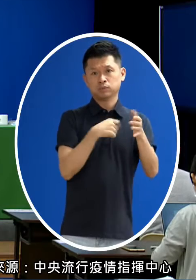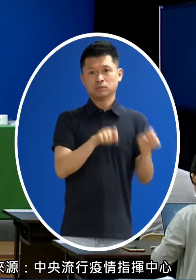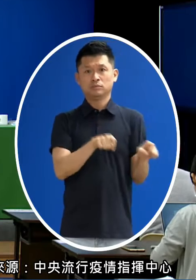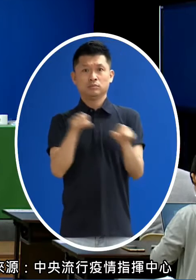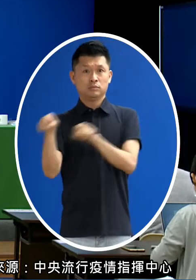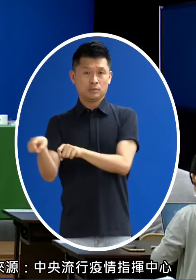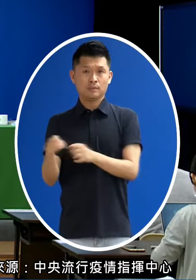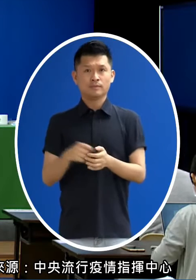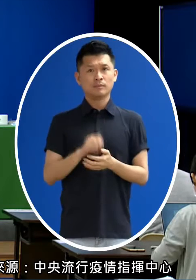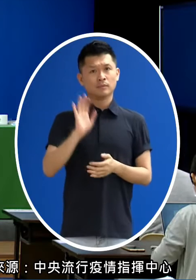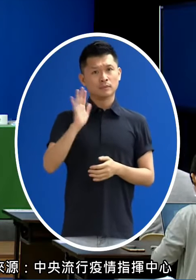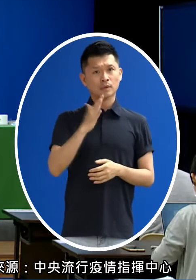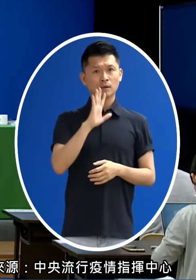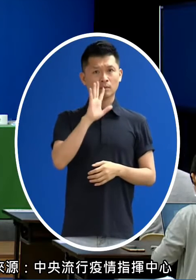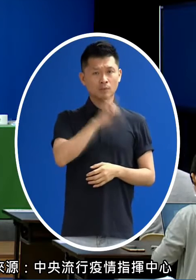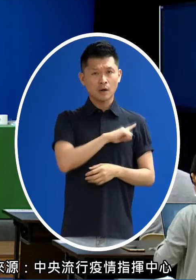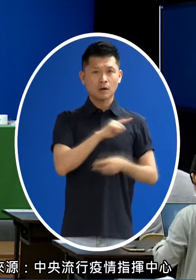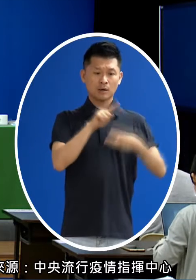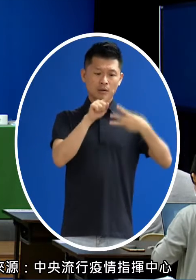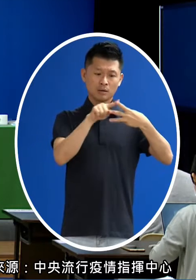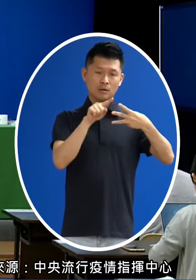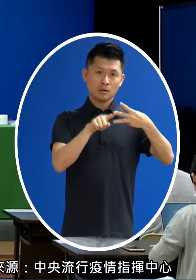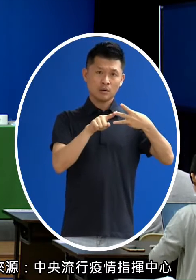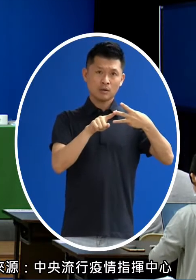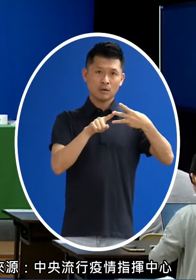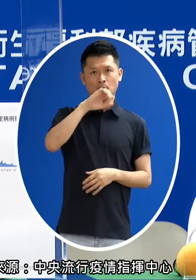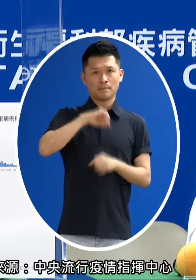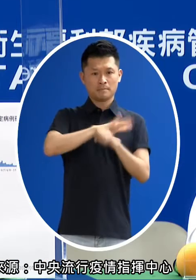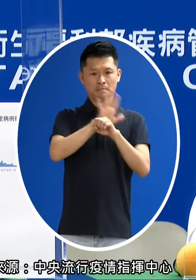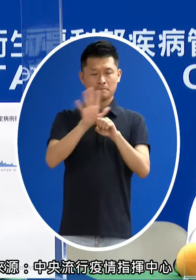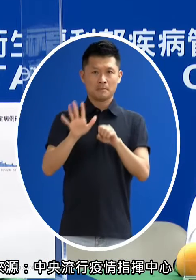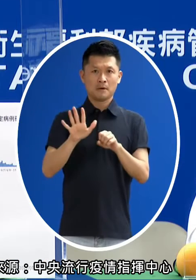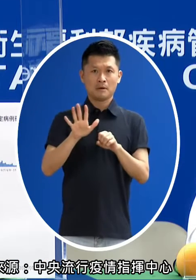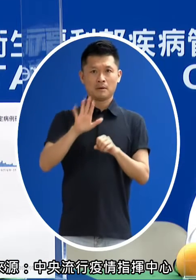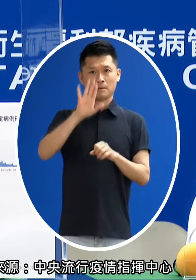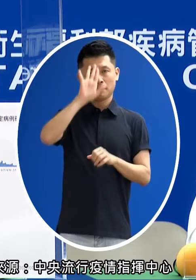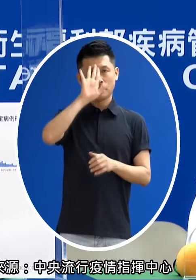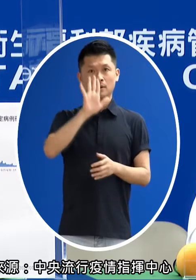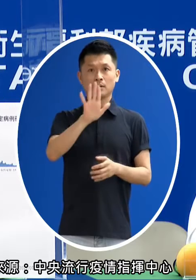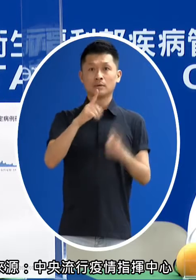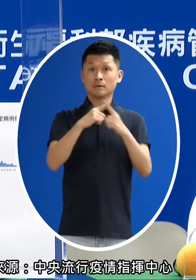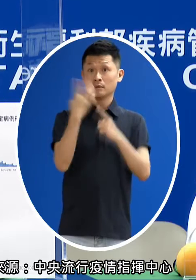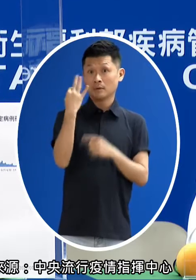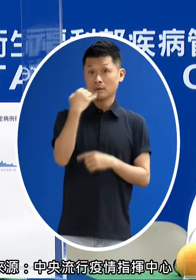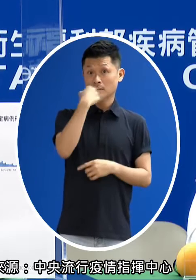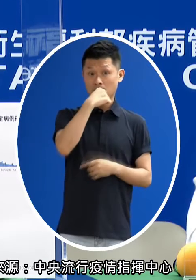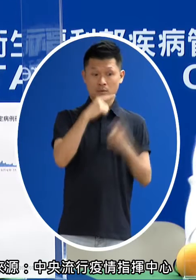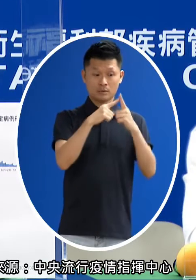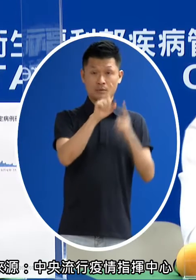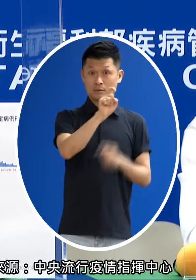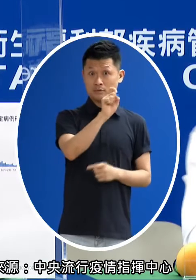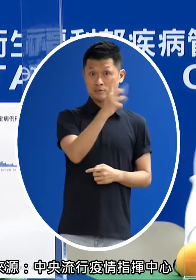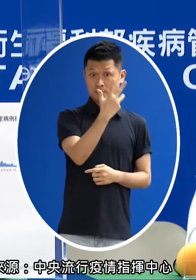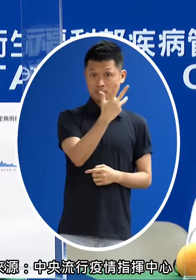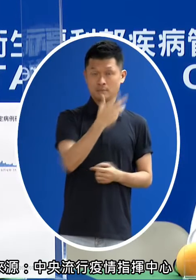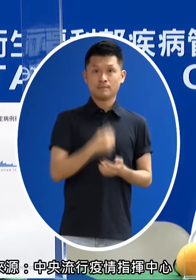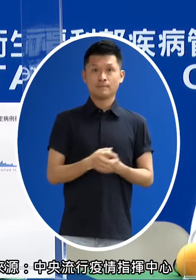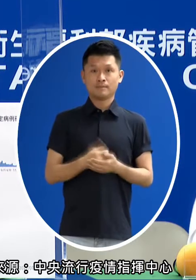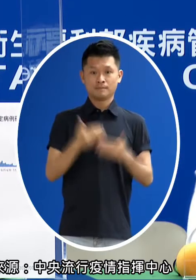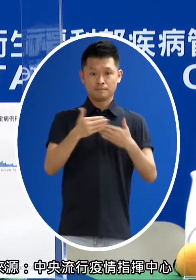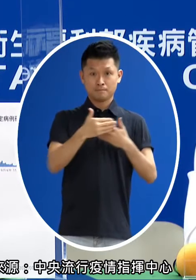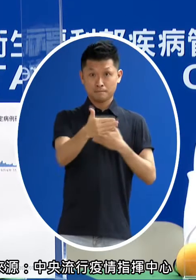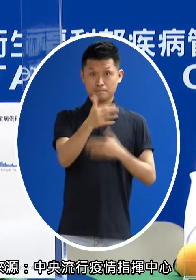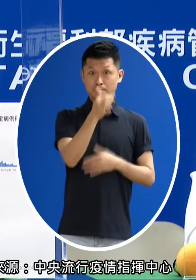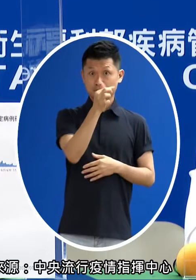北市6例。带您来看疫情指挥中心的稍早画面。 现在本土的病例18例，境外移入案例2例，